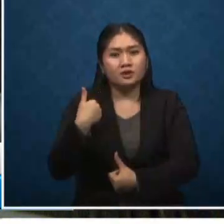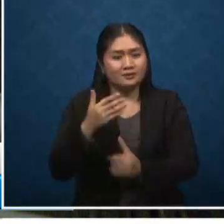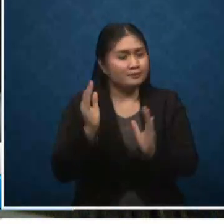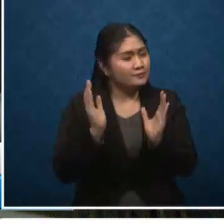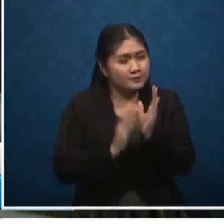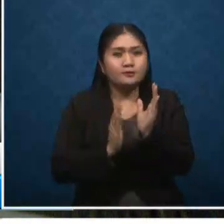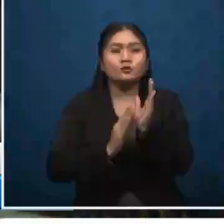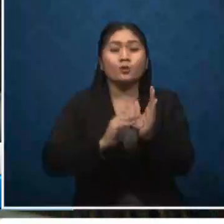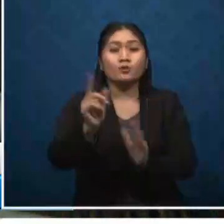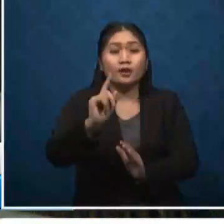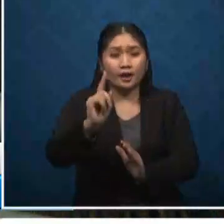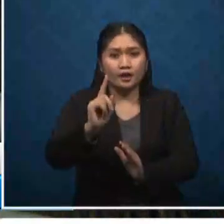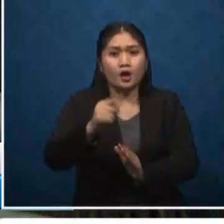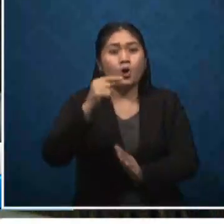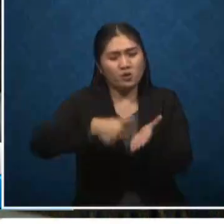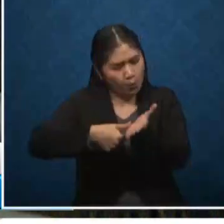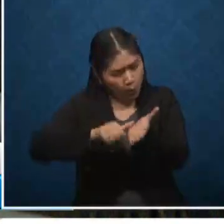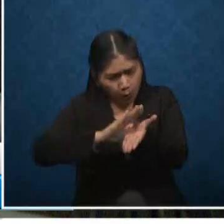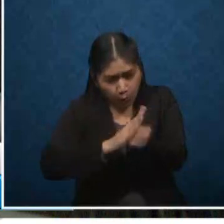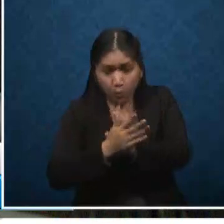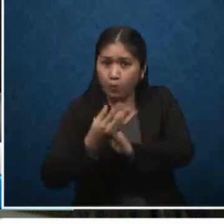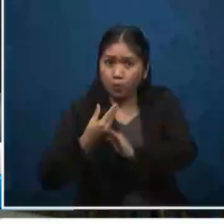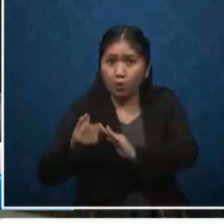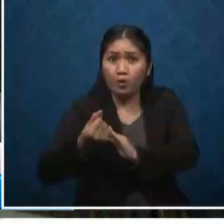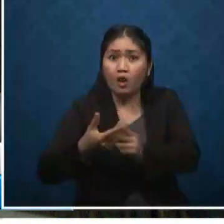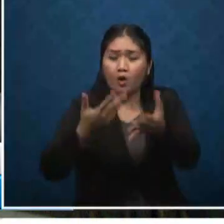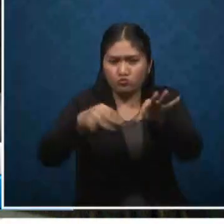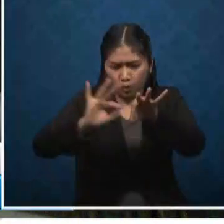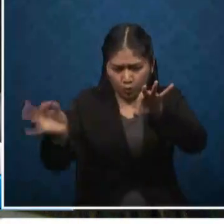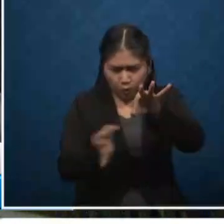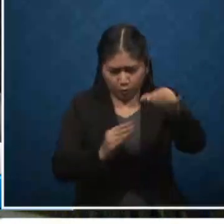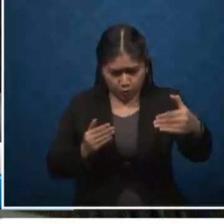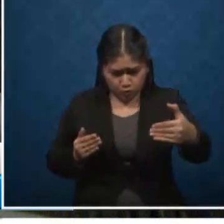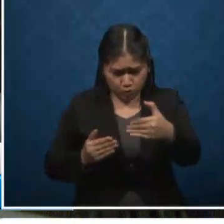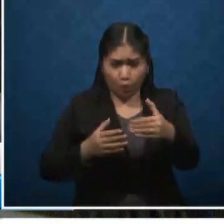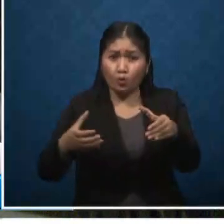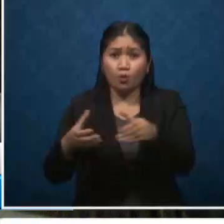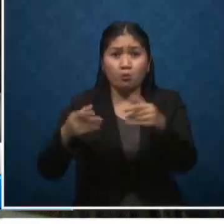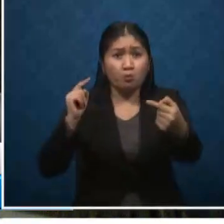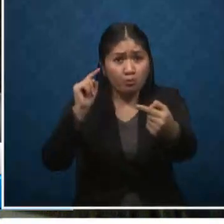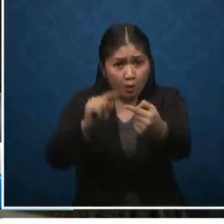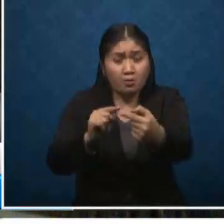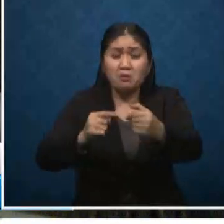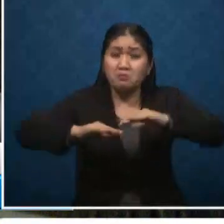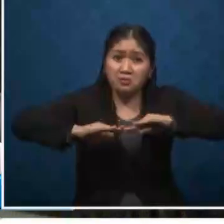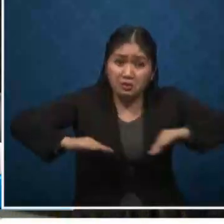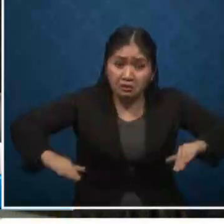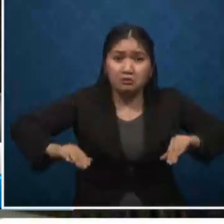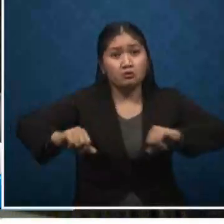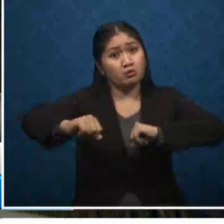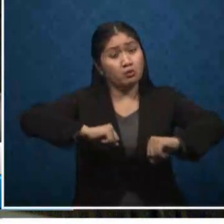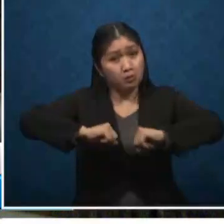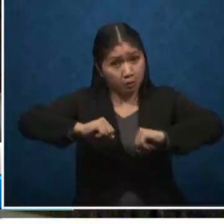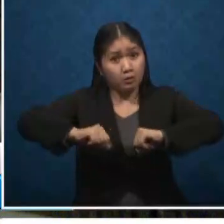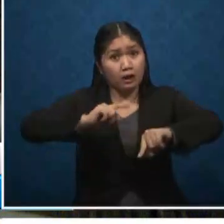นะครับที่เราปรับตัวเร็วแล้วก็เอาเนื้อหาเหล่านี้เนี่ยไปสู่กลุ่มเป้าหมายที่เป็นเด็กและเยาวชน